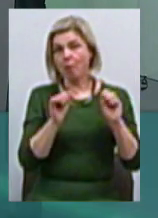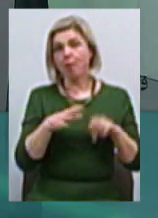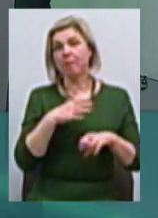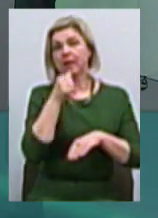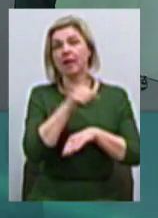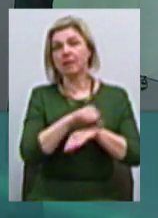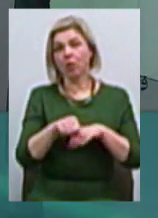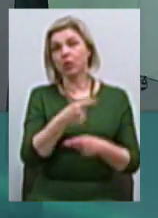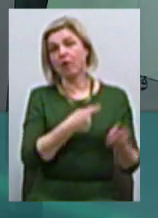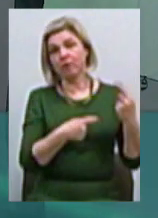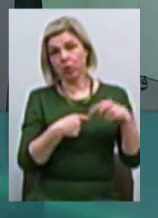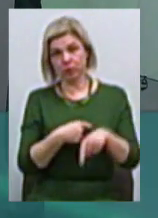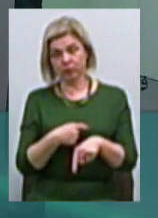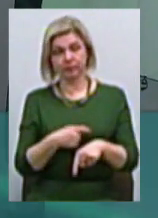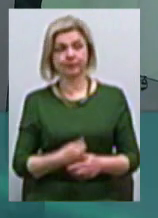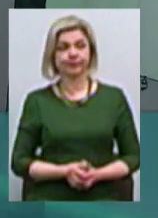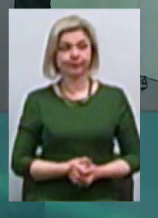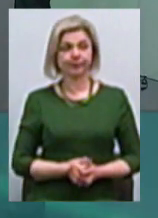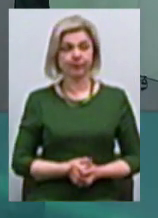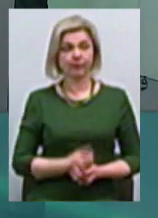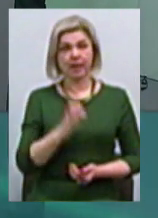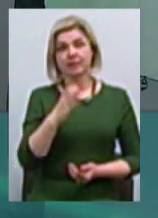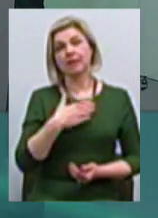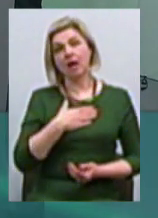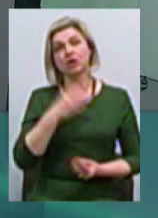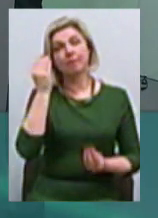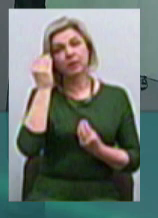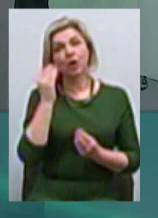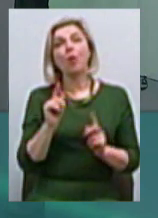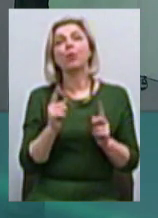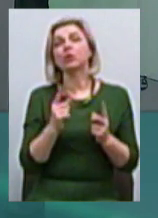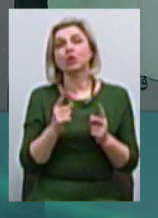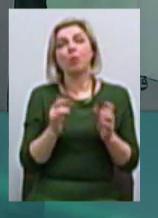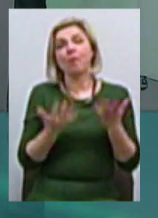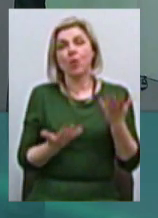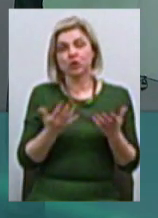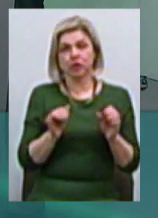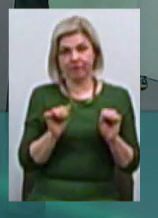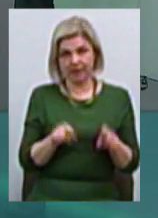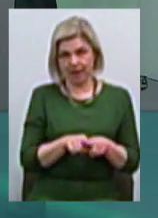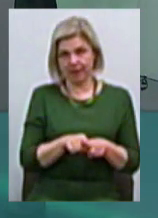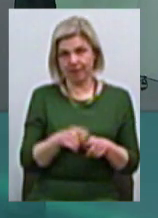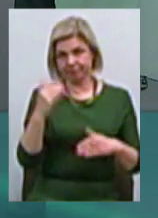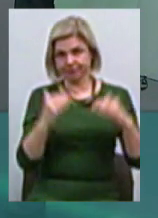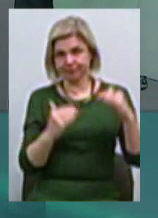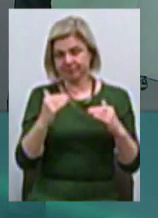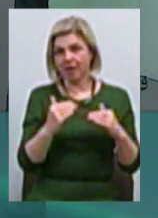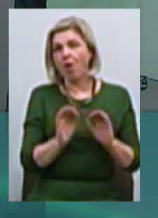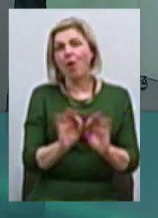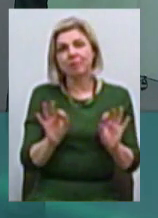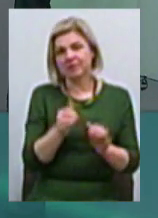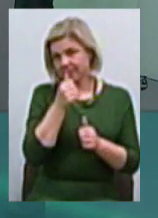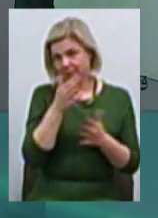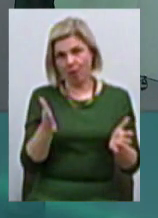люди, которые работают в нем. С нашей точки зрения, чему можливі такі? Не могу сказать, не хотелось бы обманывать.